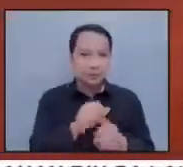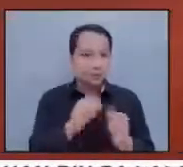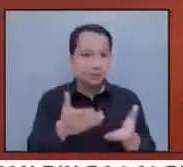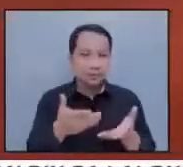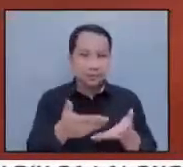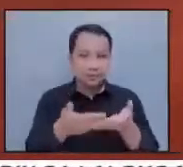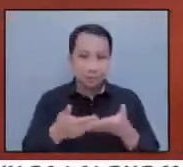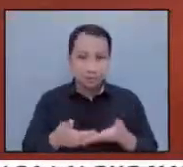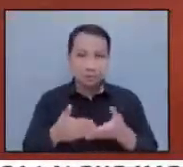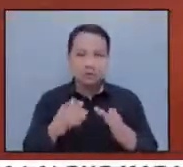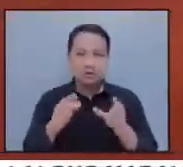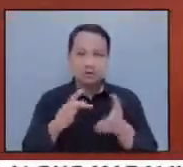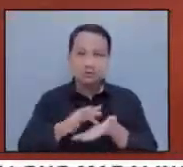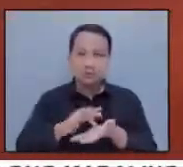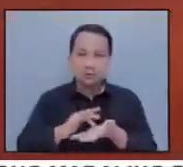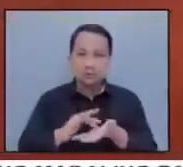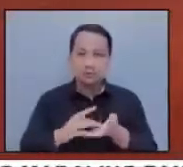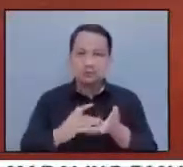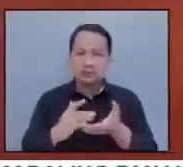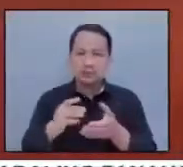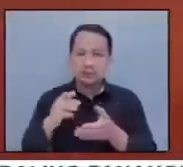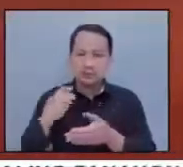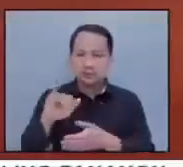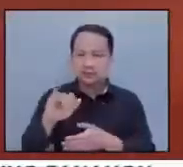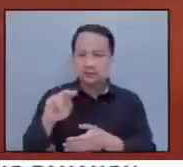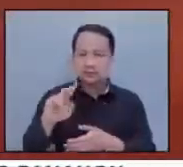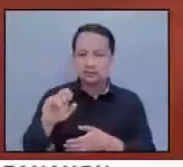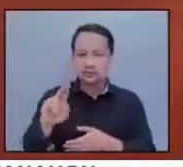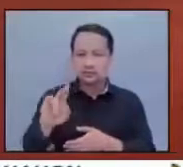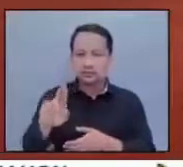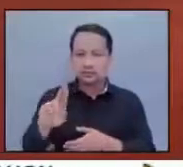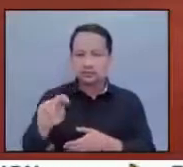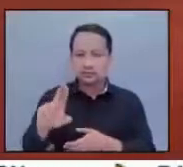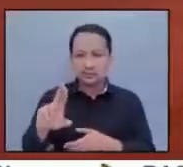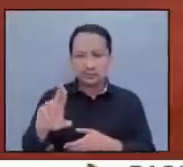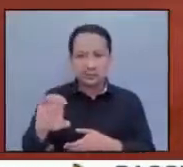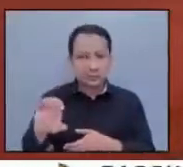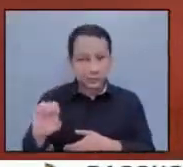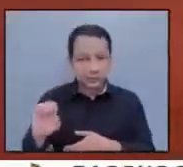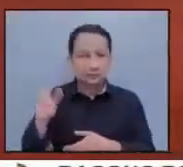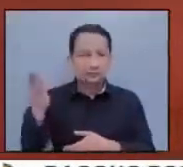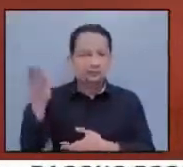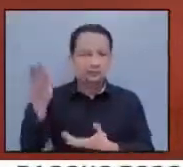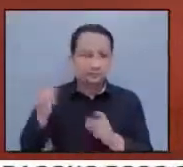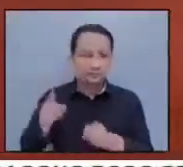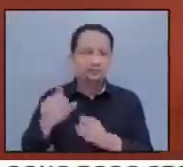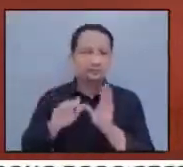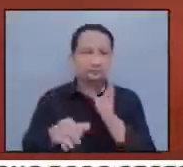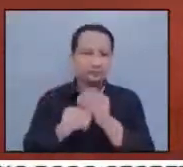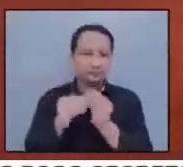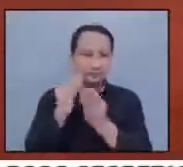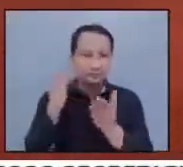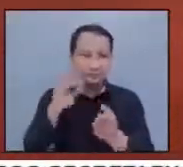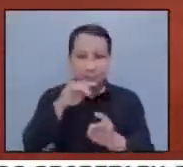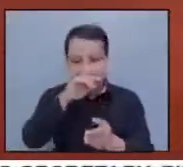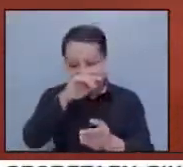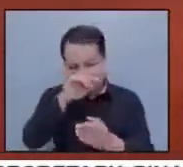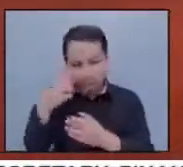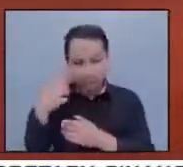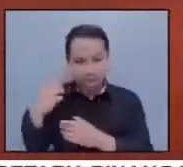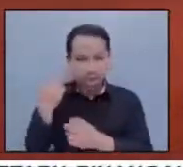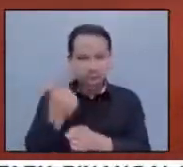medical insurance yung kanilang pamilya. So, sa tingin ko naman, ay inasikaso naman siya ng kanyang employer. Tama po ba,